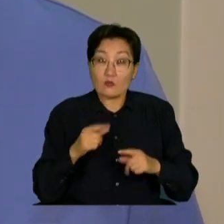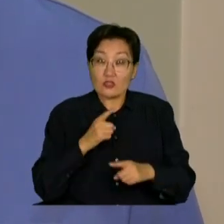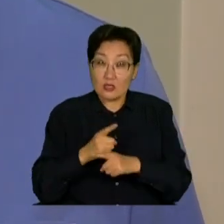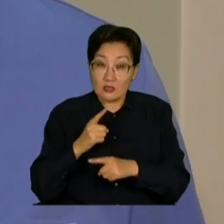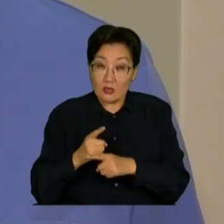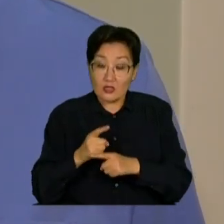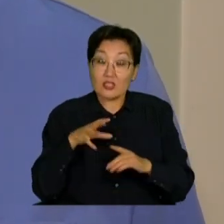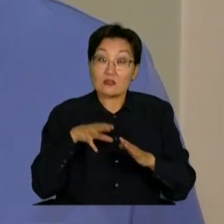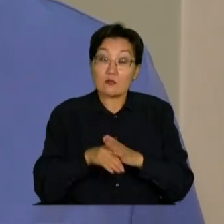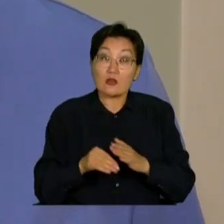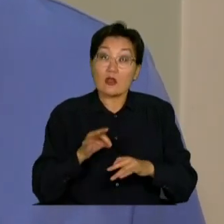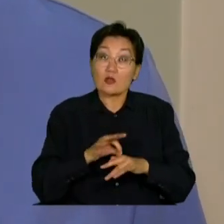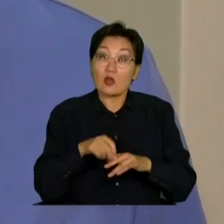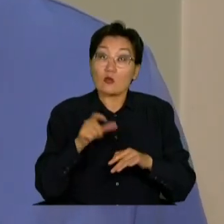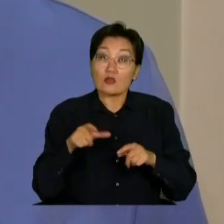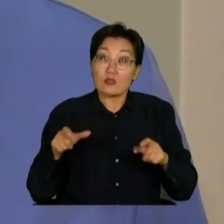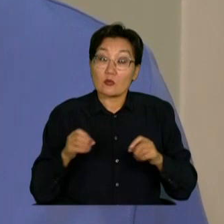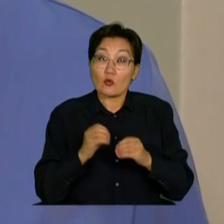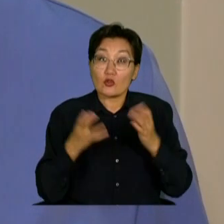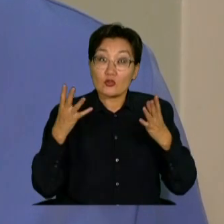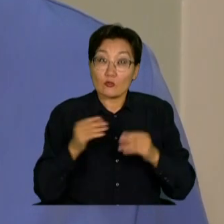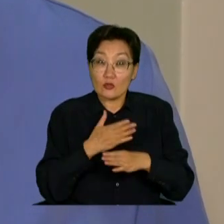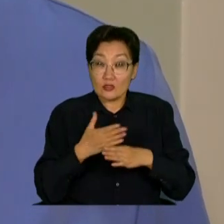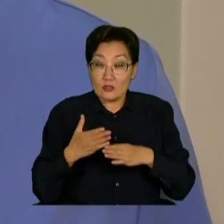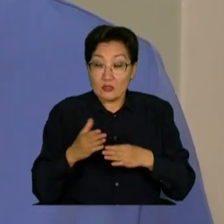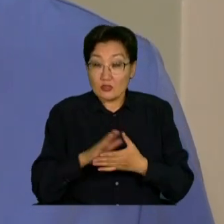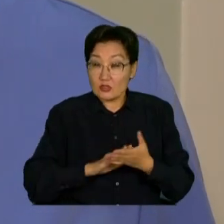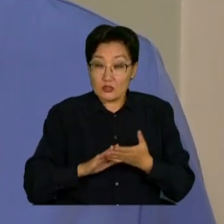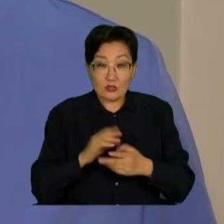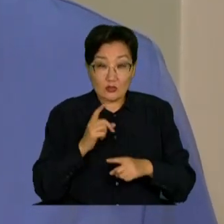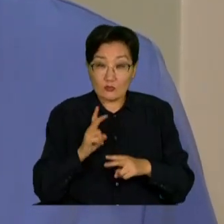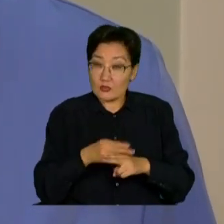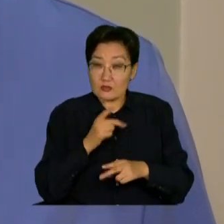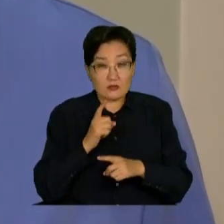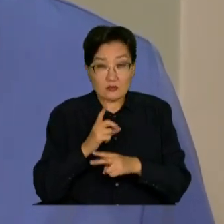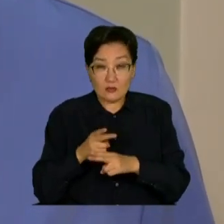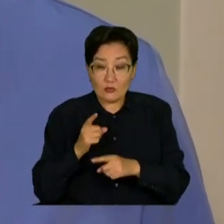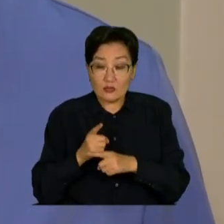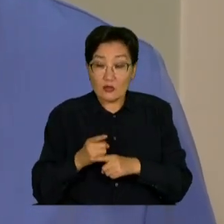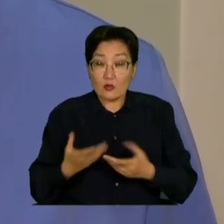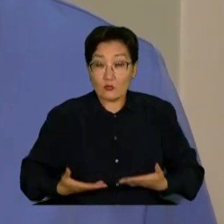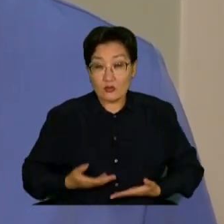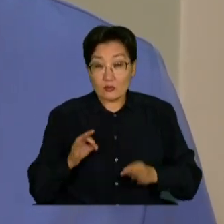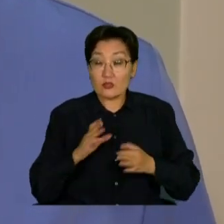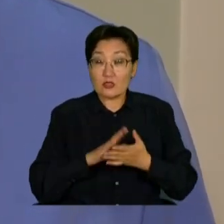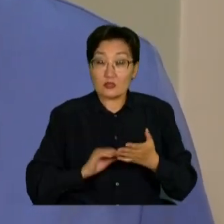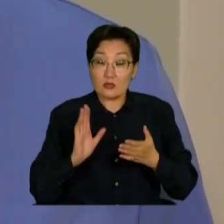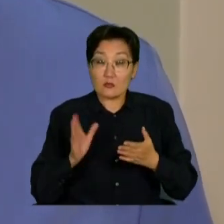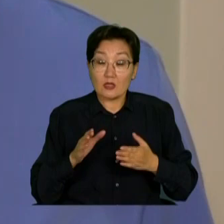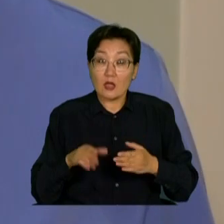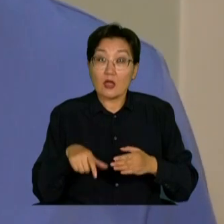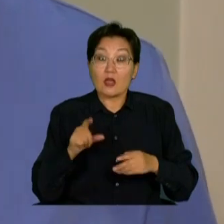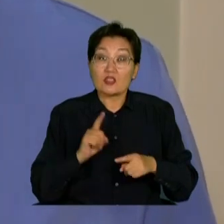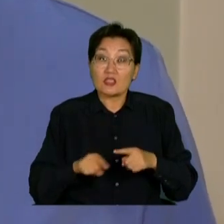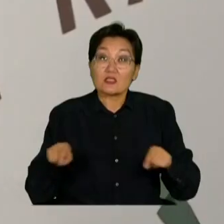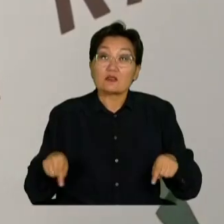шектеулер бар. Науқастар 10 күннен кейін ешқандай шектеусіз өмірлерін жалғастырады. Адам тез қалпына келеді. Адам